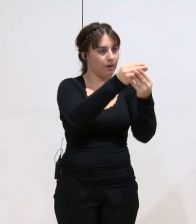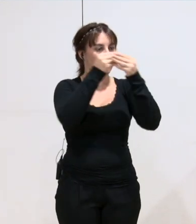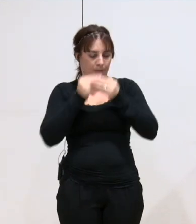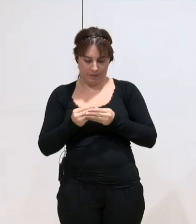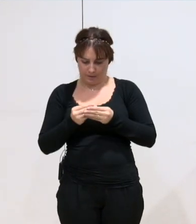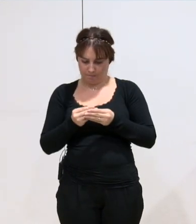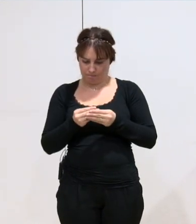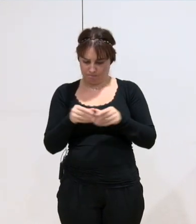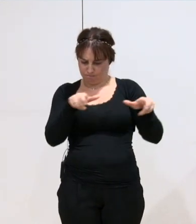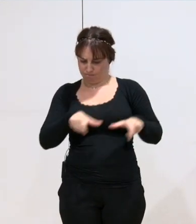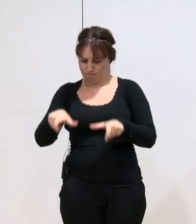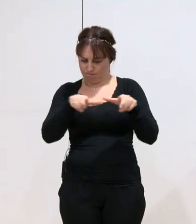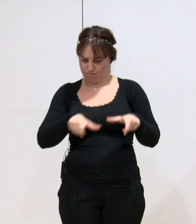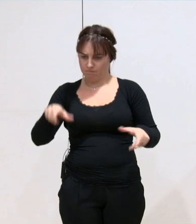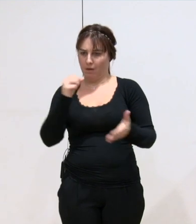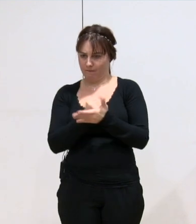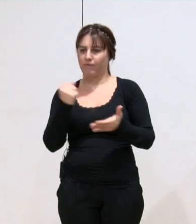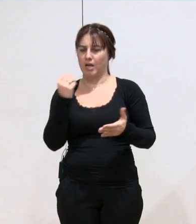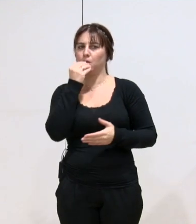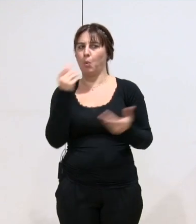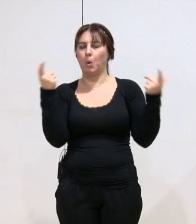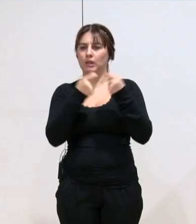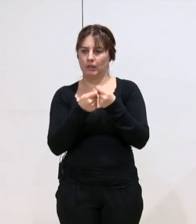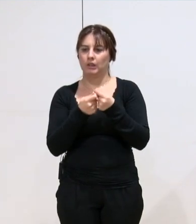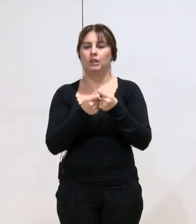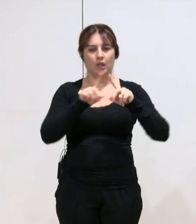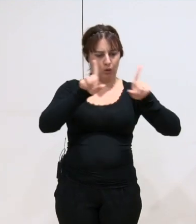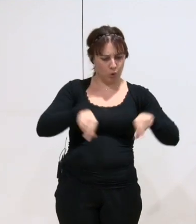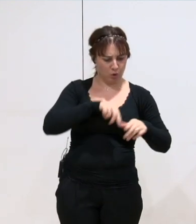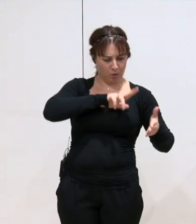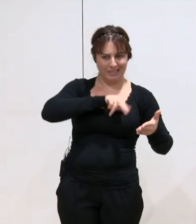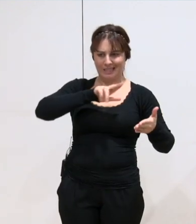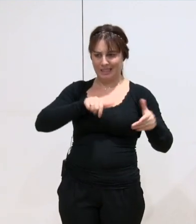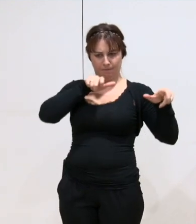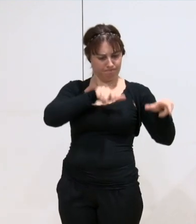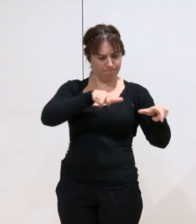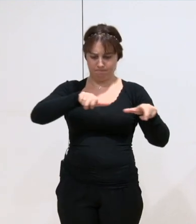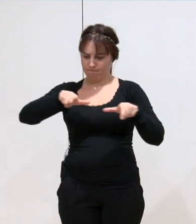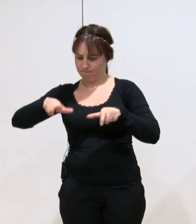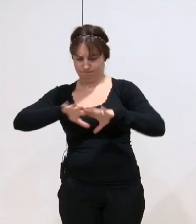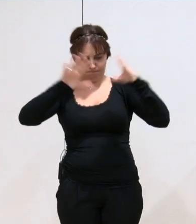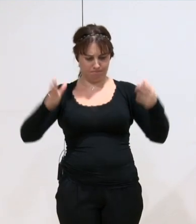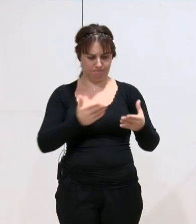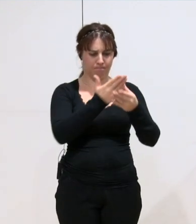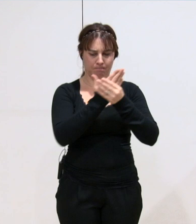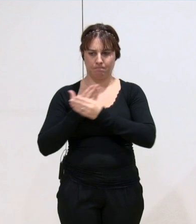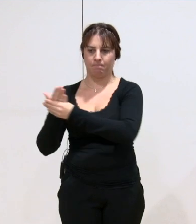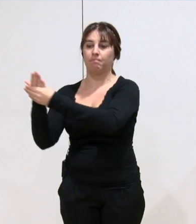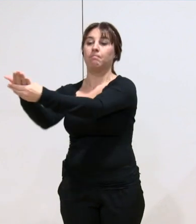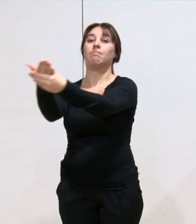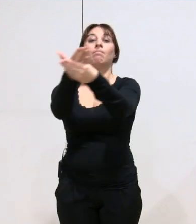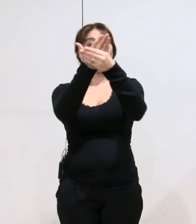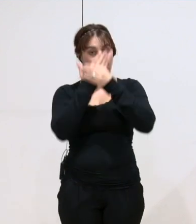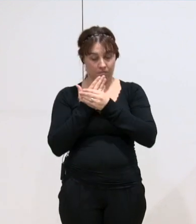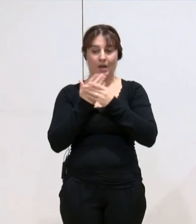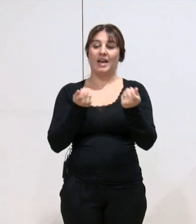validé et les justificatifs et tous les documents vérifiés et signés reviennent au régisseur qui les